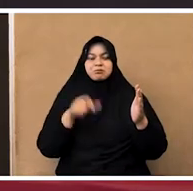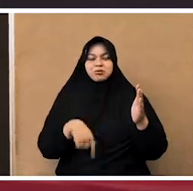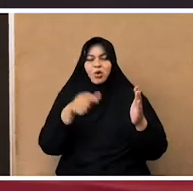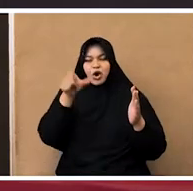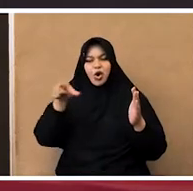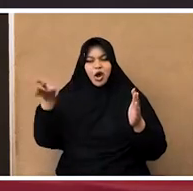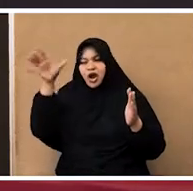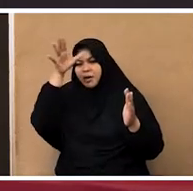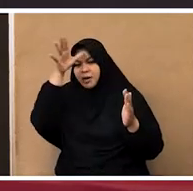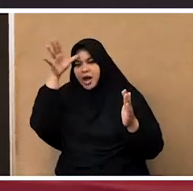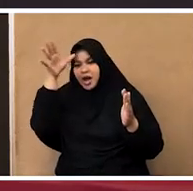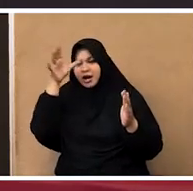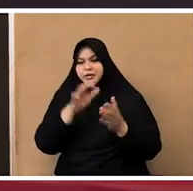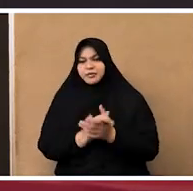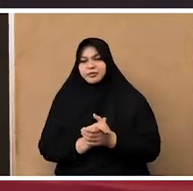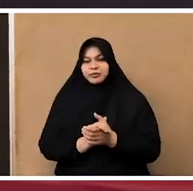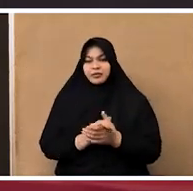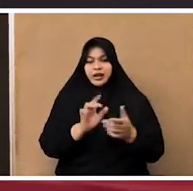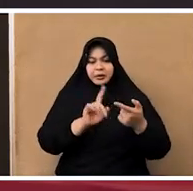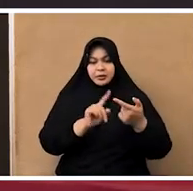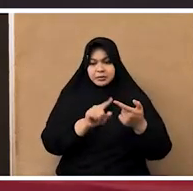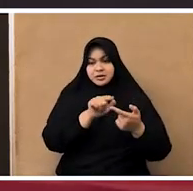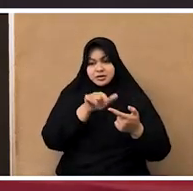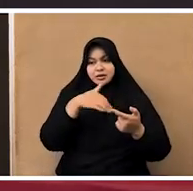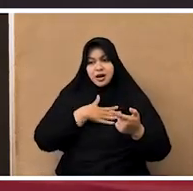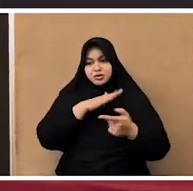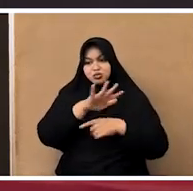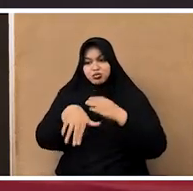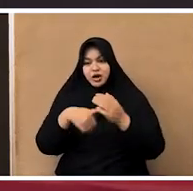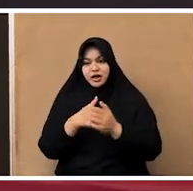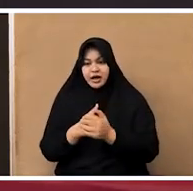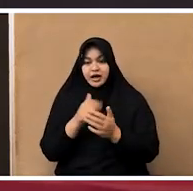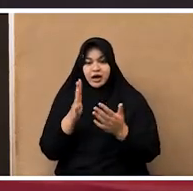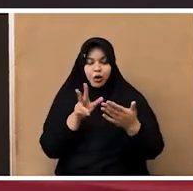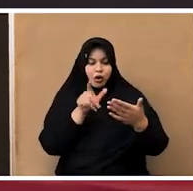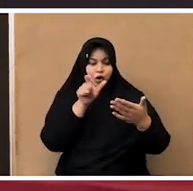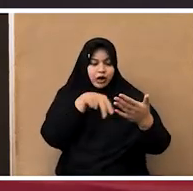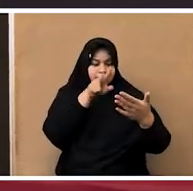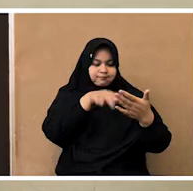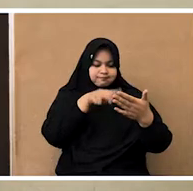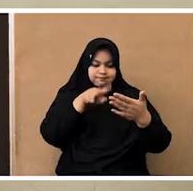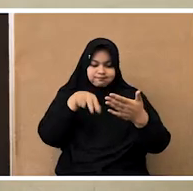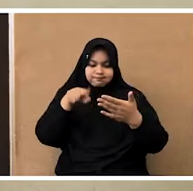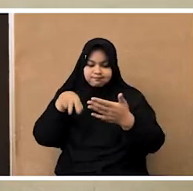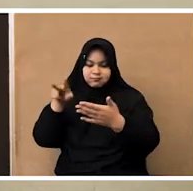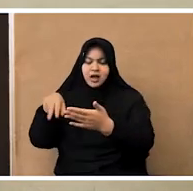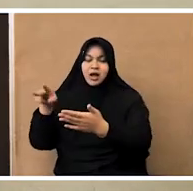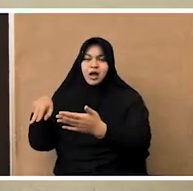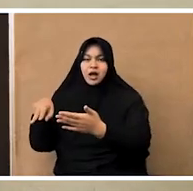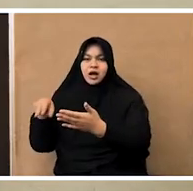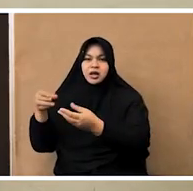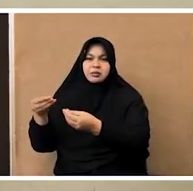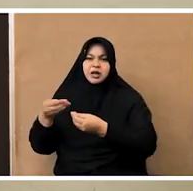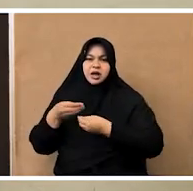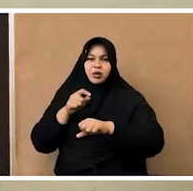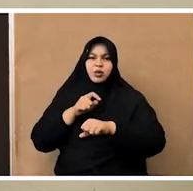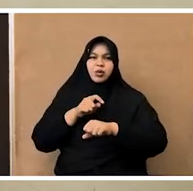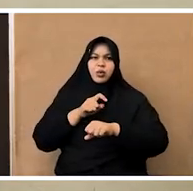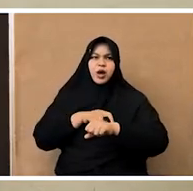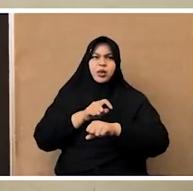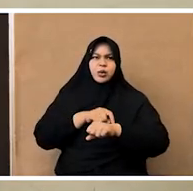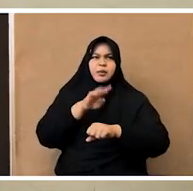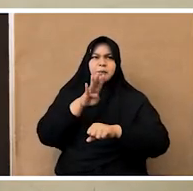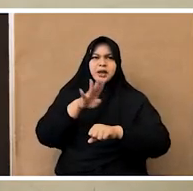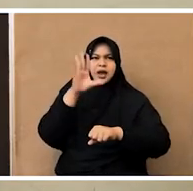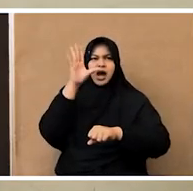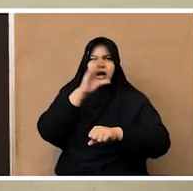bahkan providernya itu teman saya yang dikasih waktu 4 hari untuk membahasakan ini gitu loh dikasih waktu 4 hari 700